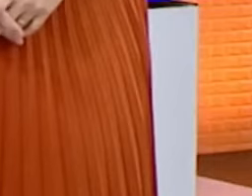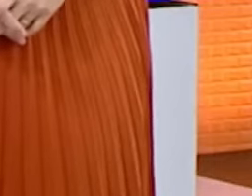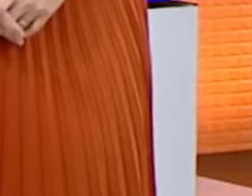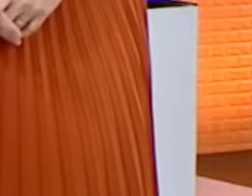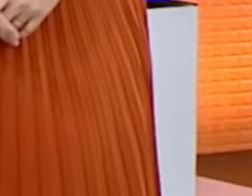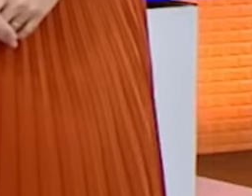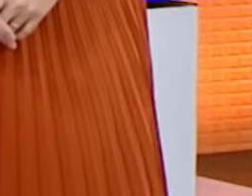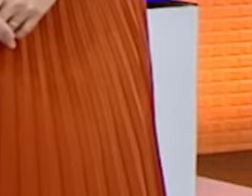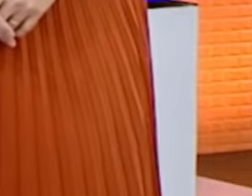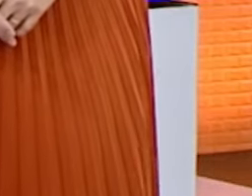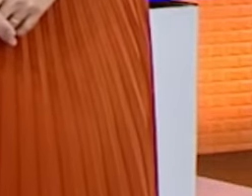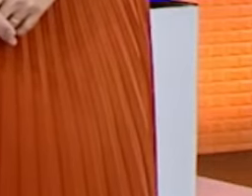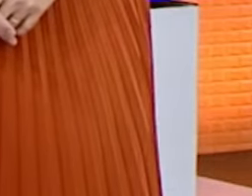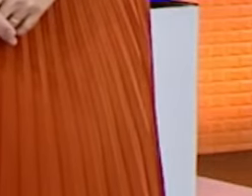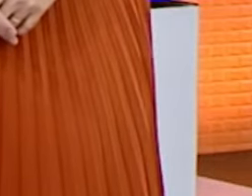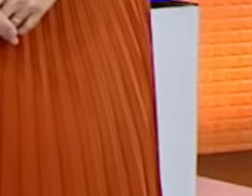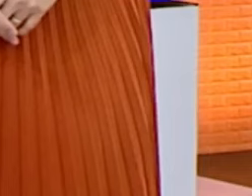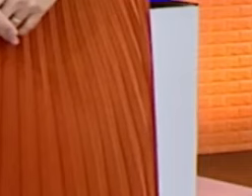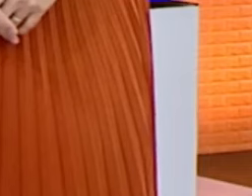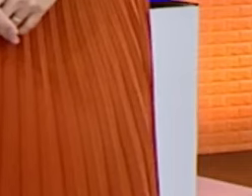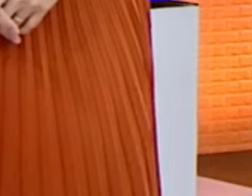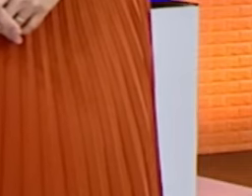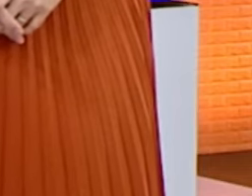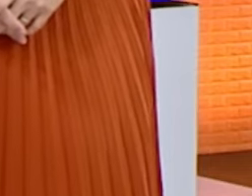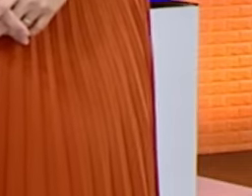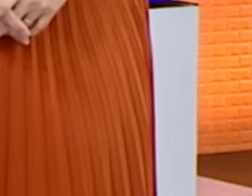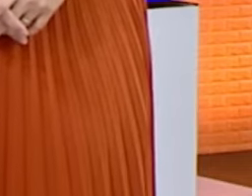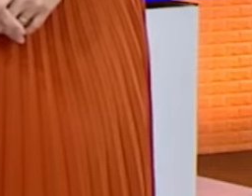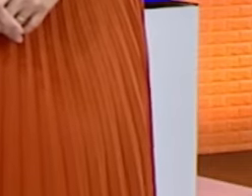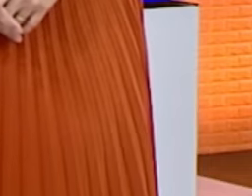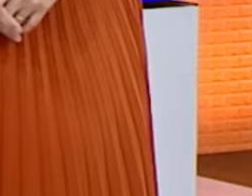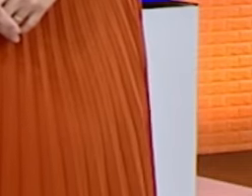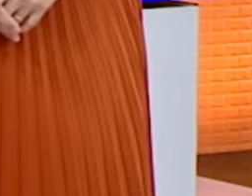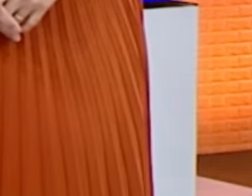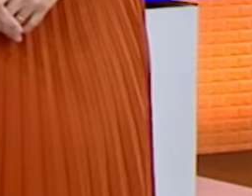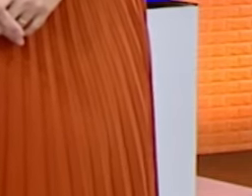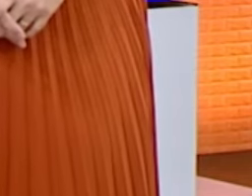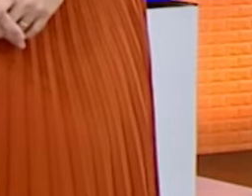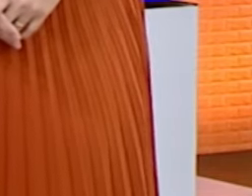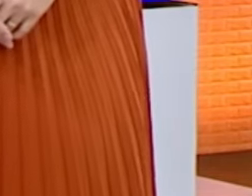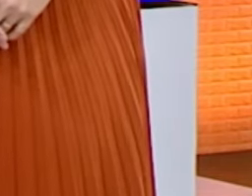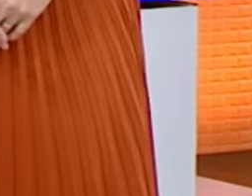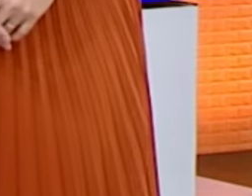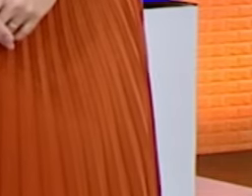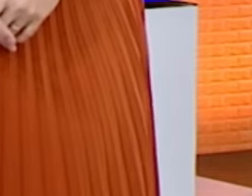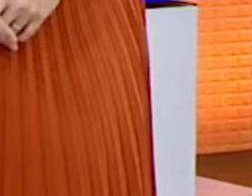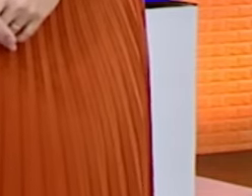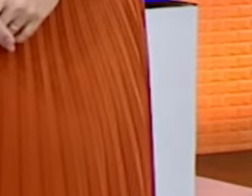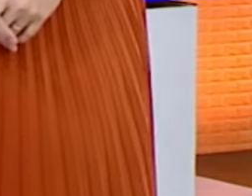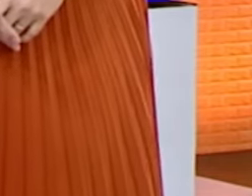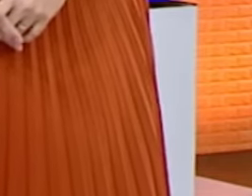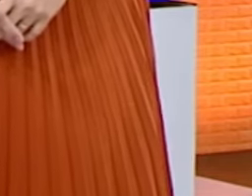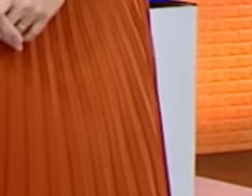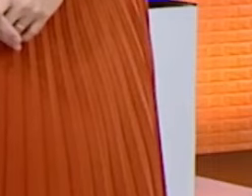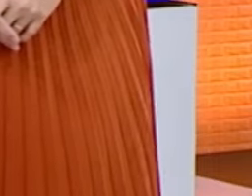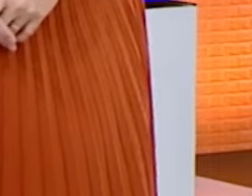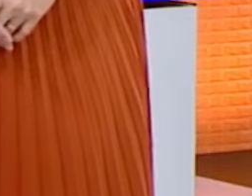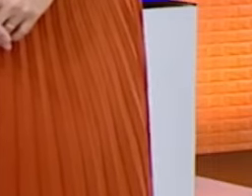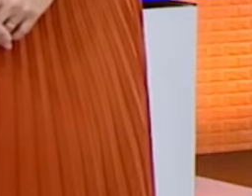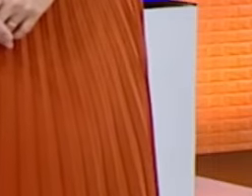Mga kapuso, para una ka sa mga balita, mag-subscribe sa GMA Integrated News sa YouTube. Sa mga kapuso abroad, subaybayan